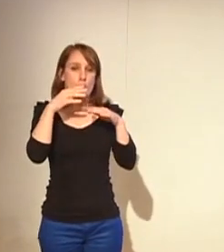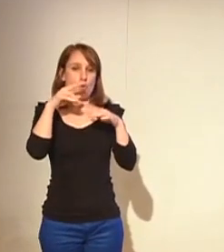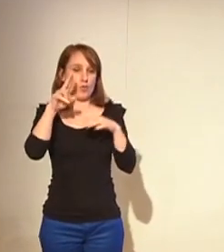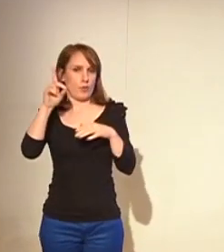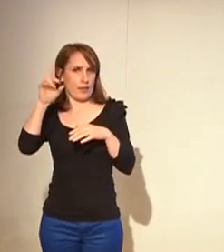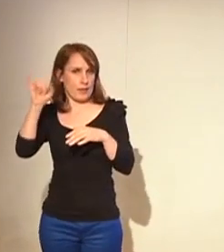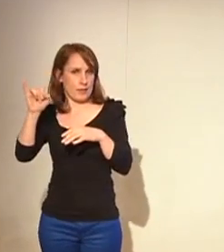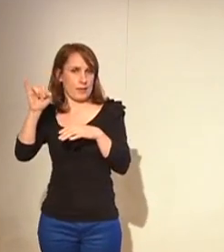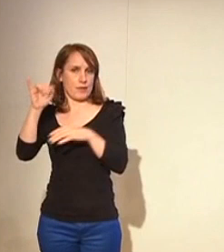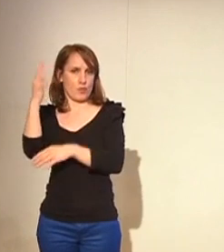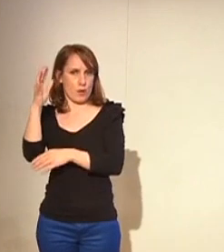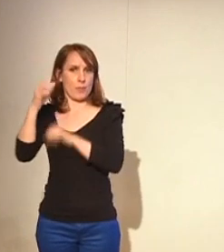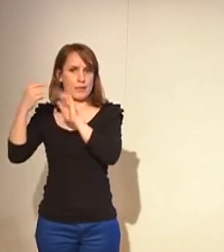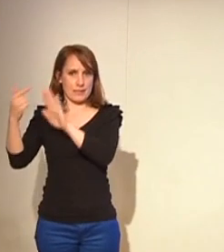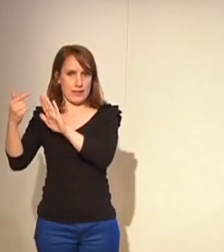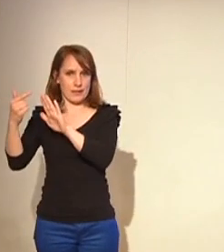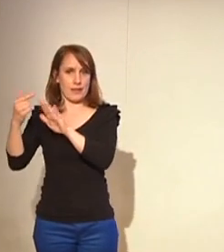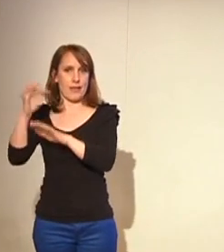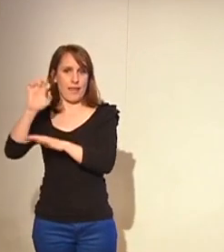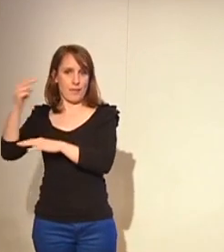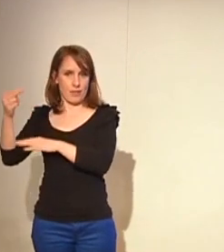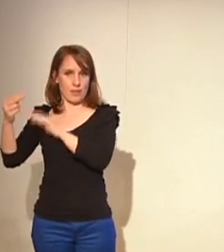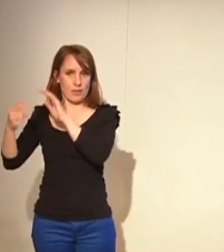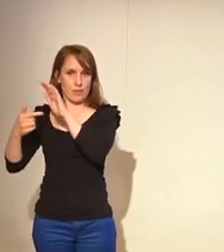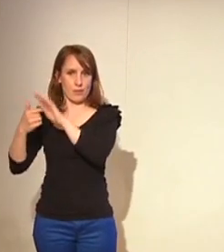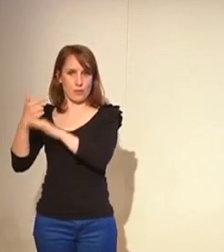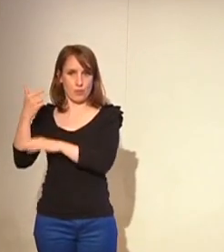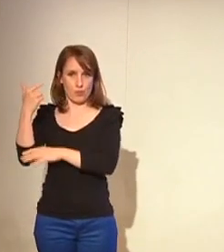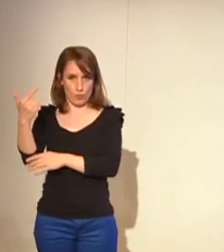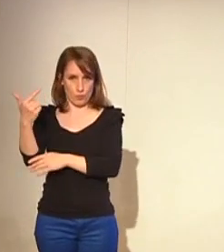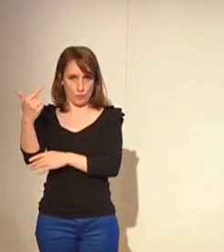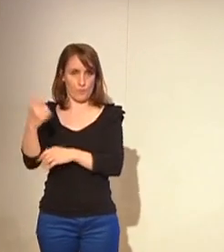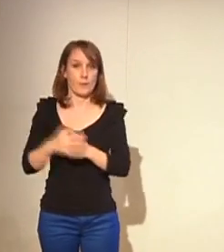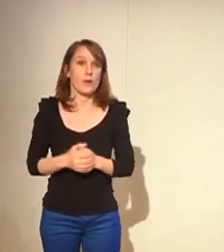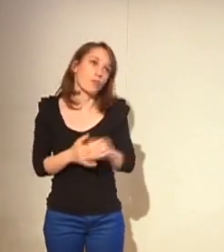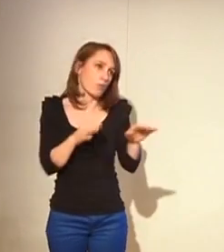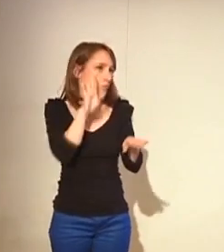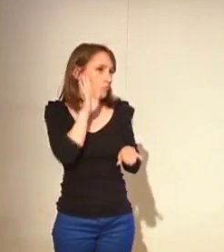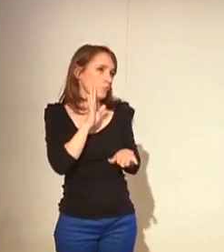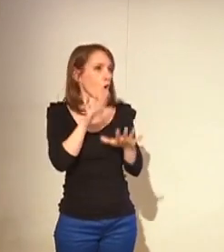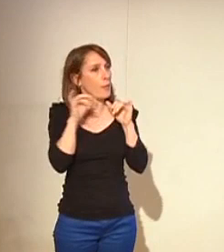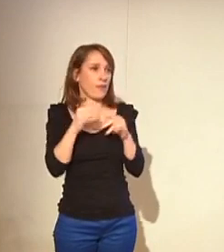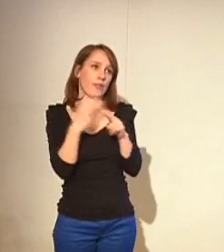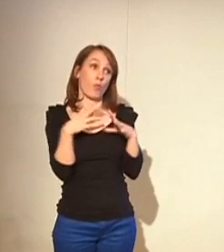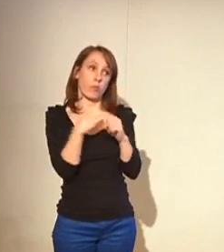faudra effectivement qu'on trouve des acronymes mais si possible qu' soi qui reste à peu près intelligible euh